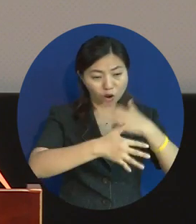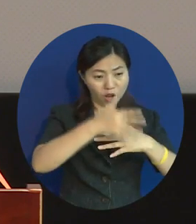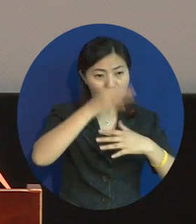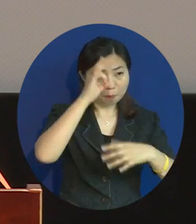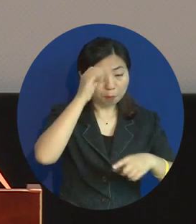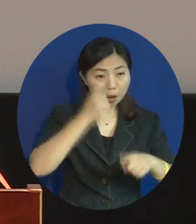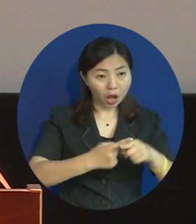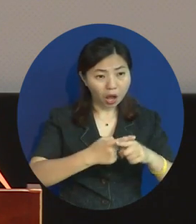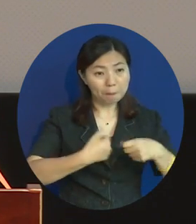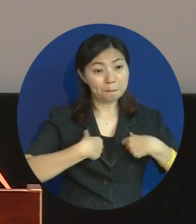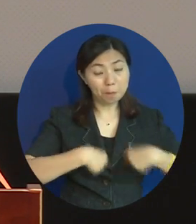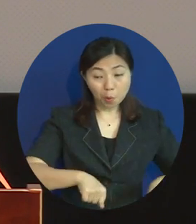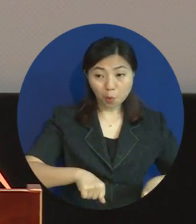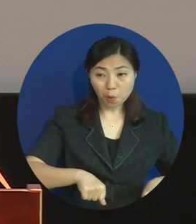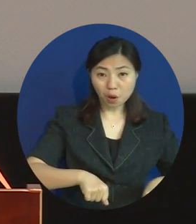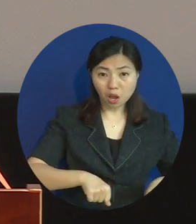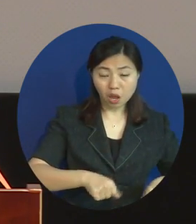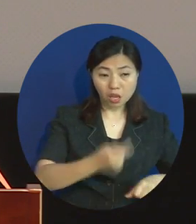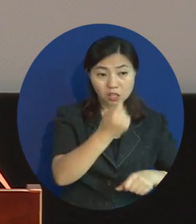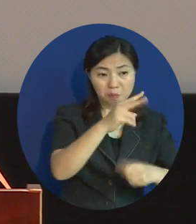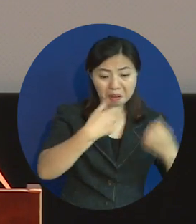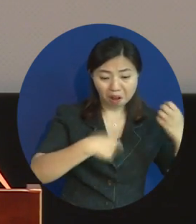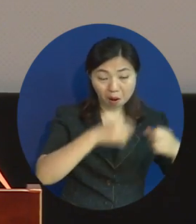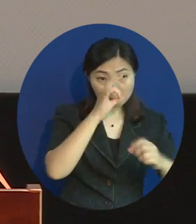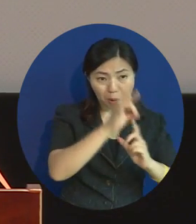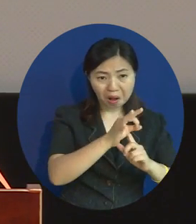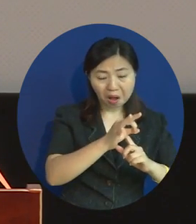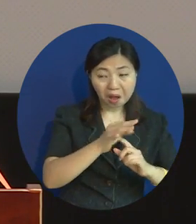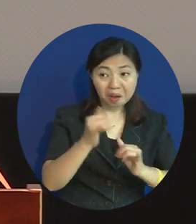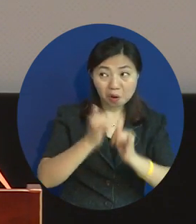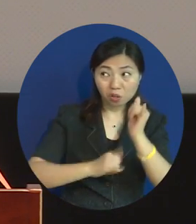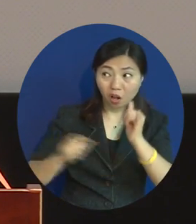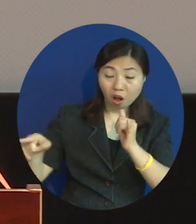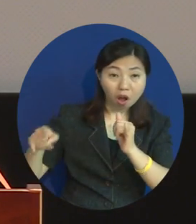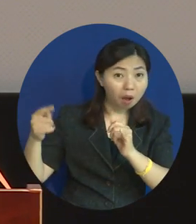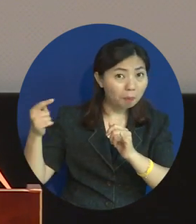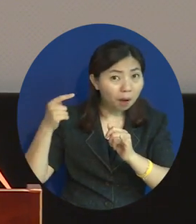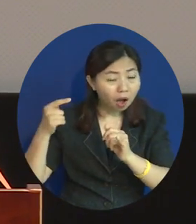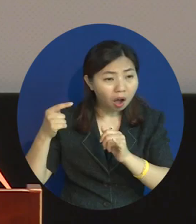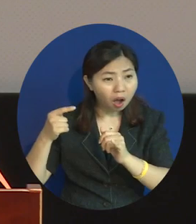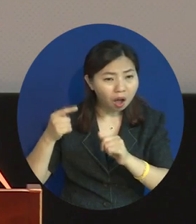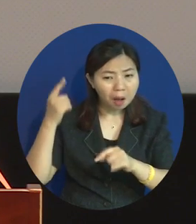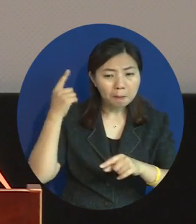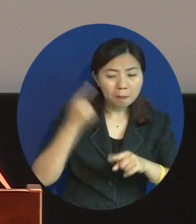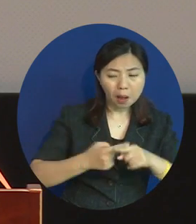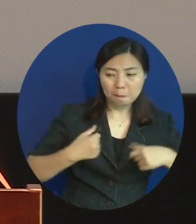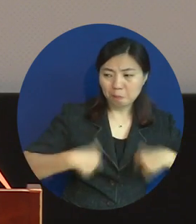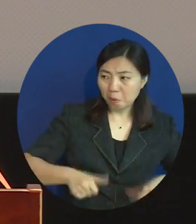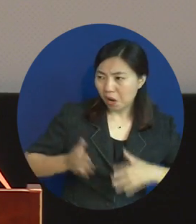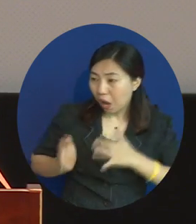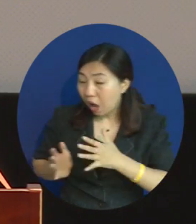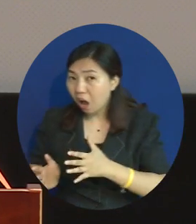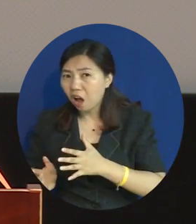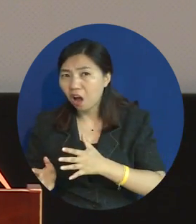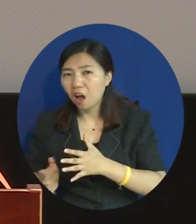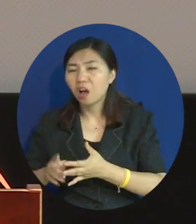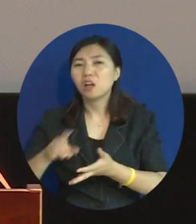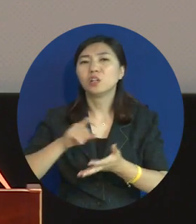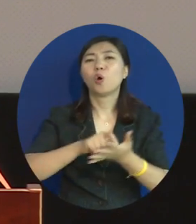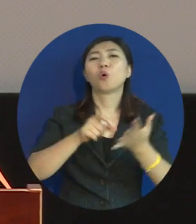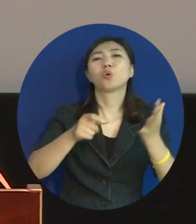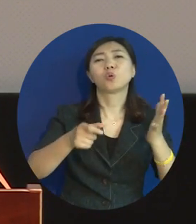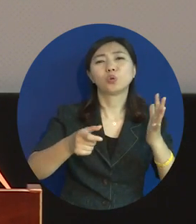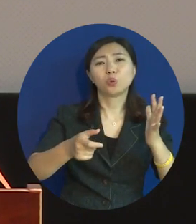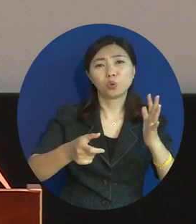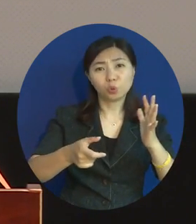보다가도 중간에 관두고, 연속극 보다가도 관두고 끄고, 역사 얘기 나오면 갈 정도가 돼야 그 분야에,